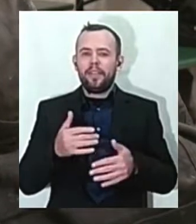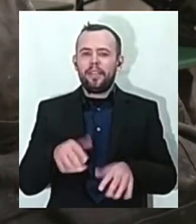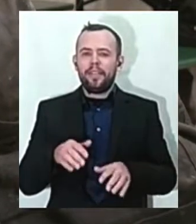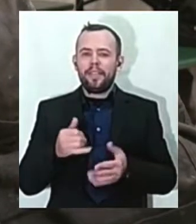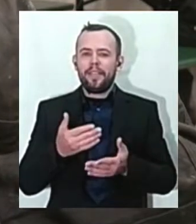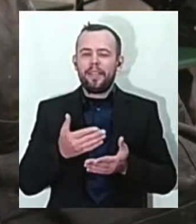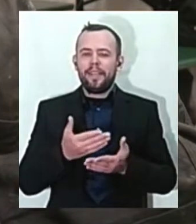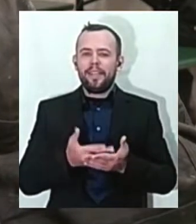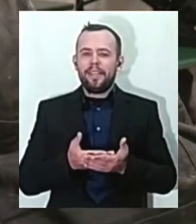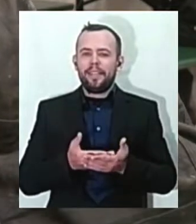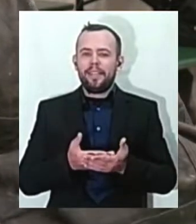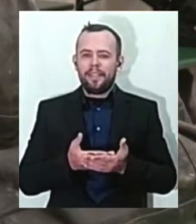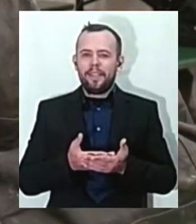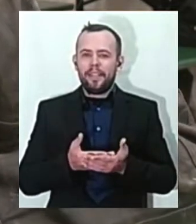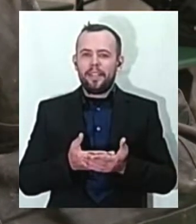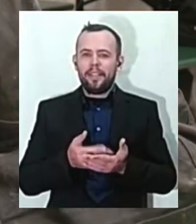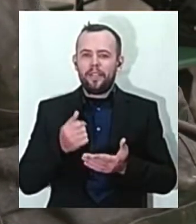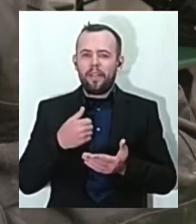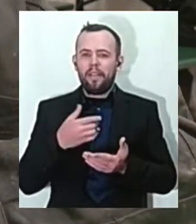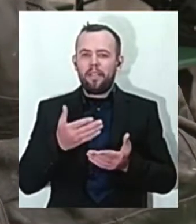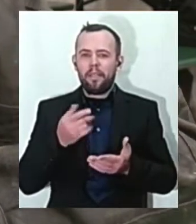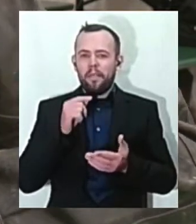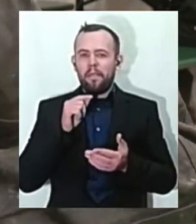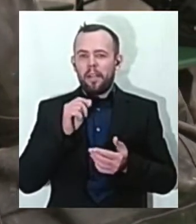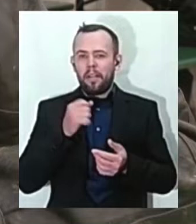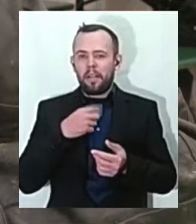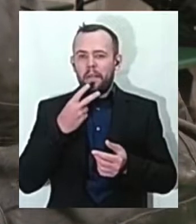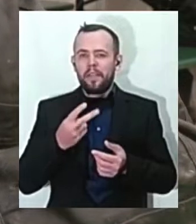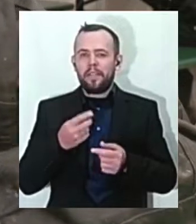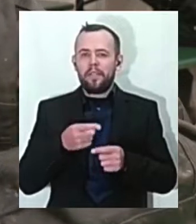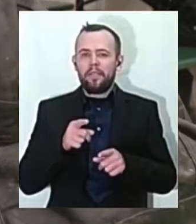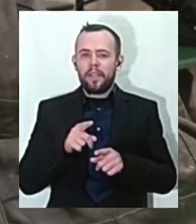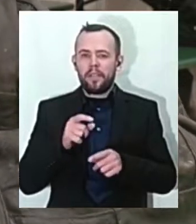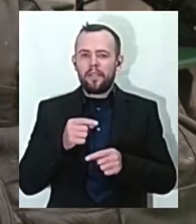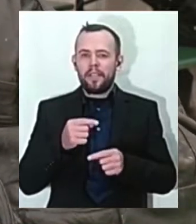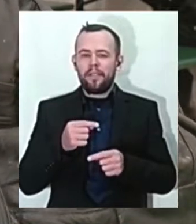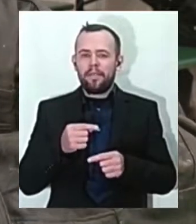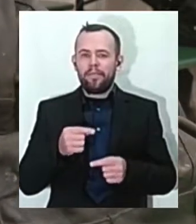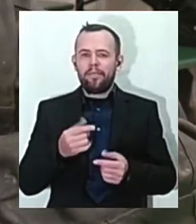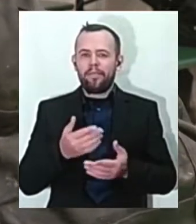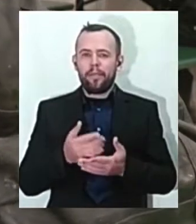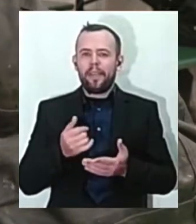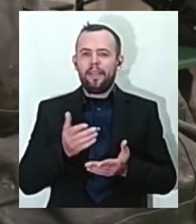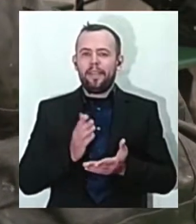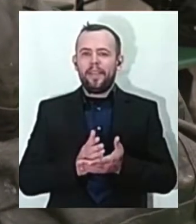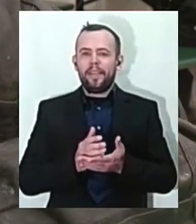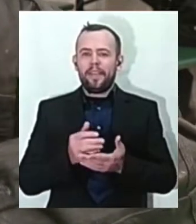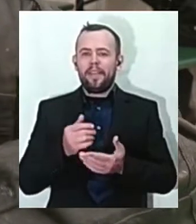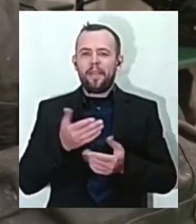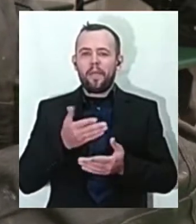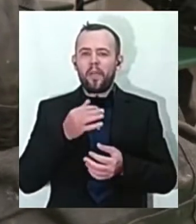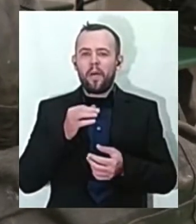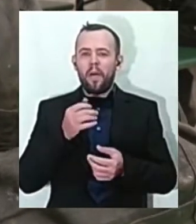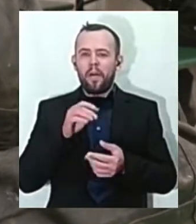Поліція скорою визвала. Повезли, понеслась. Взрыв нормально. Поїхали. Пункт обігріву.